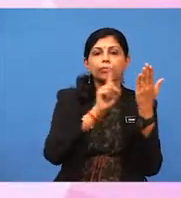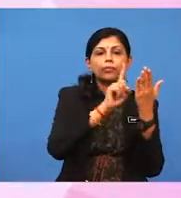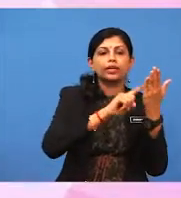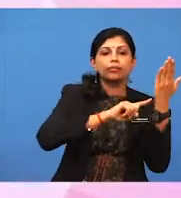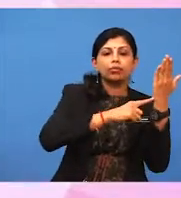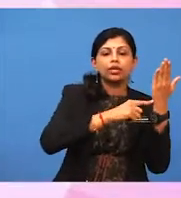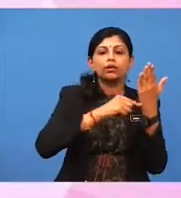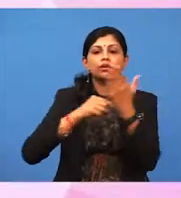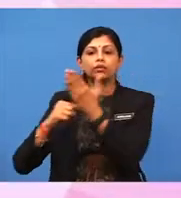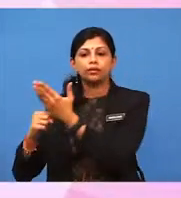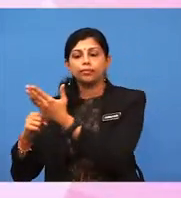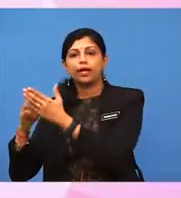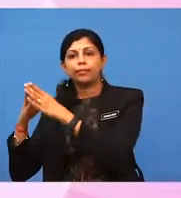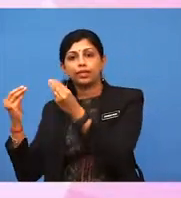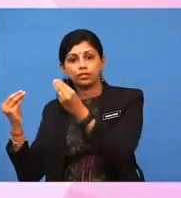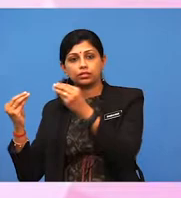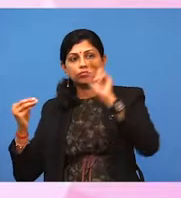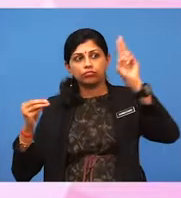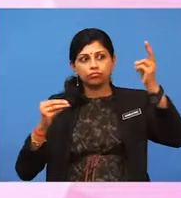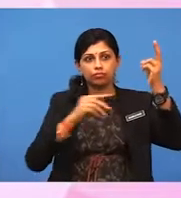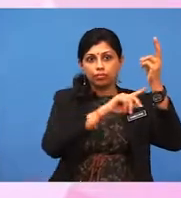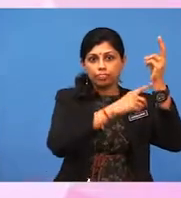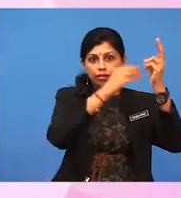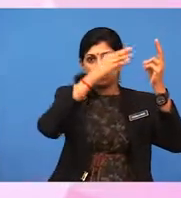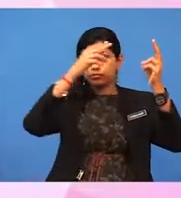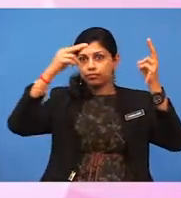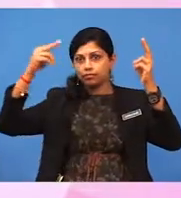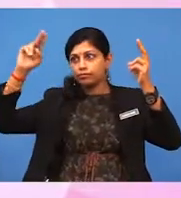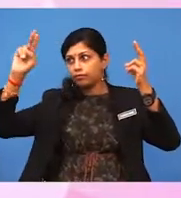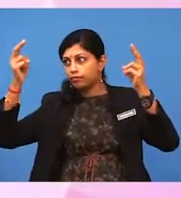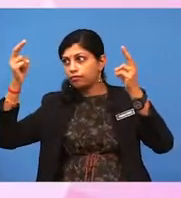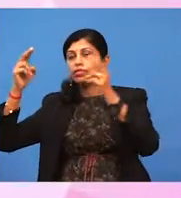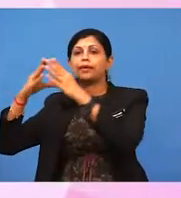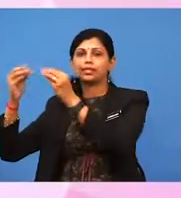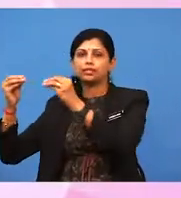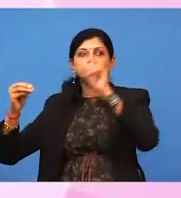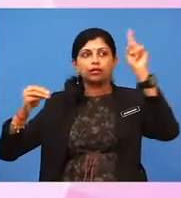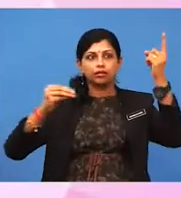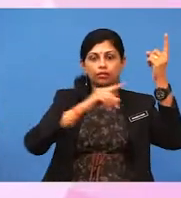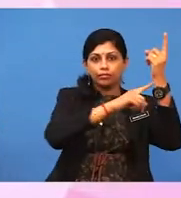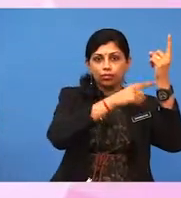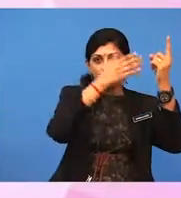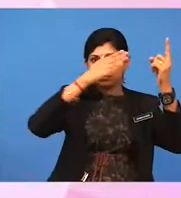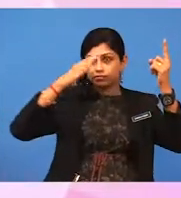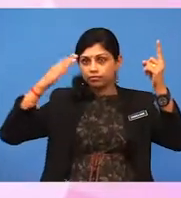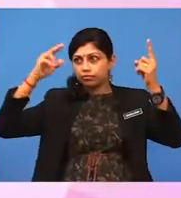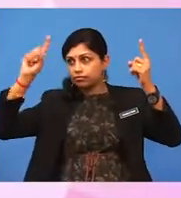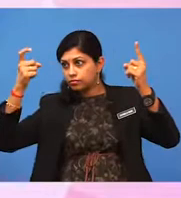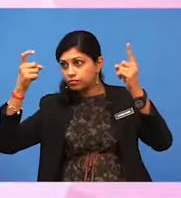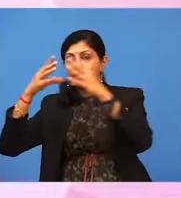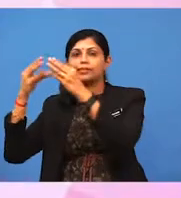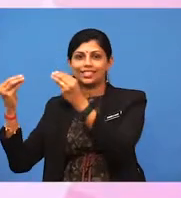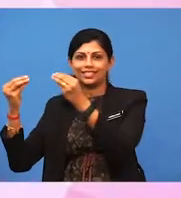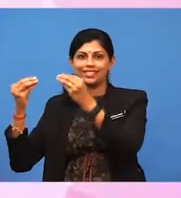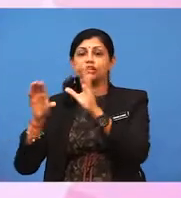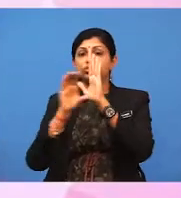ayat. Mari murid-murid, kita lihat pula contoh penggunaan string dalam kod segmen. Contoh